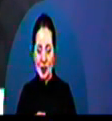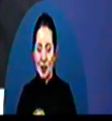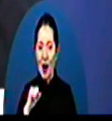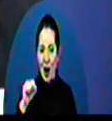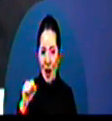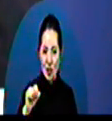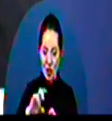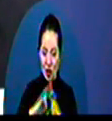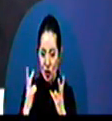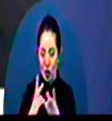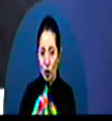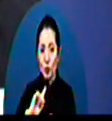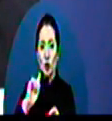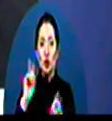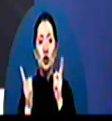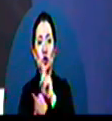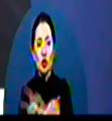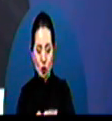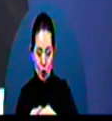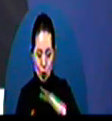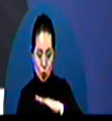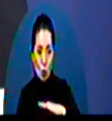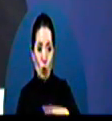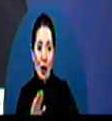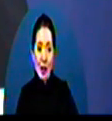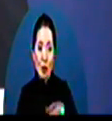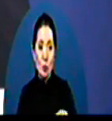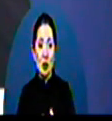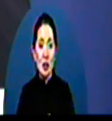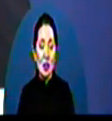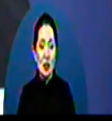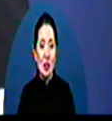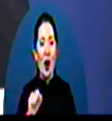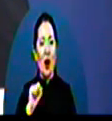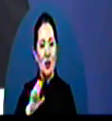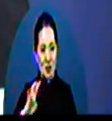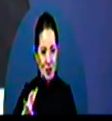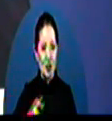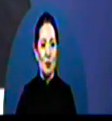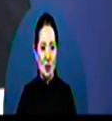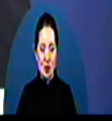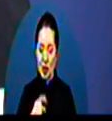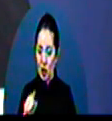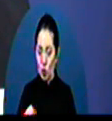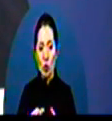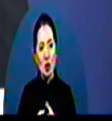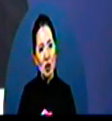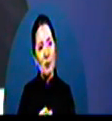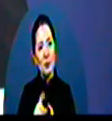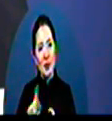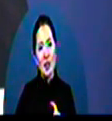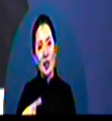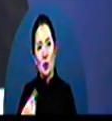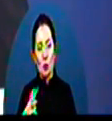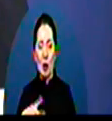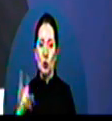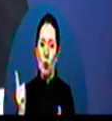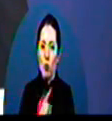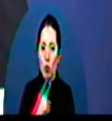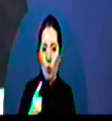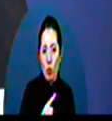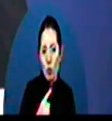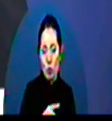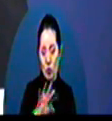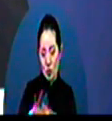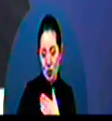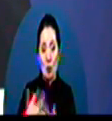төр суур алхмуудыг арчсан нам хийсэн байдаг. Энэ үрээ ч илүү магадгүй одоо буруутгагдж явж